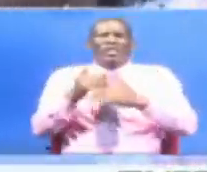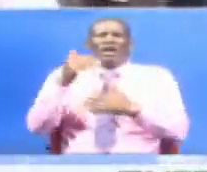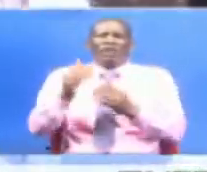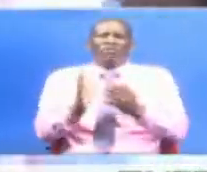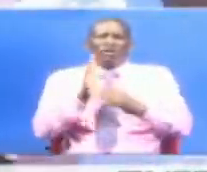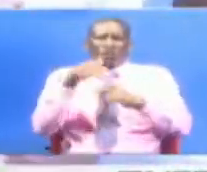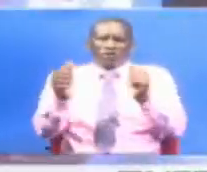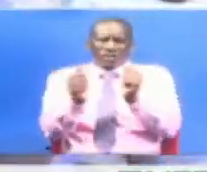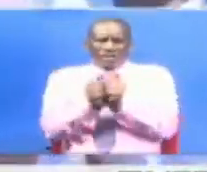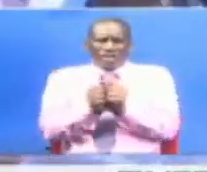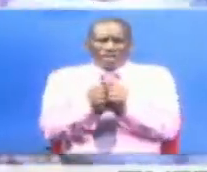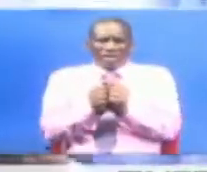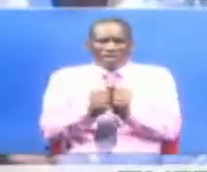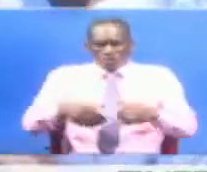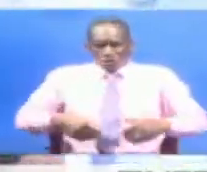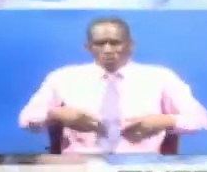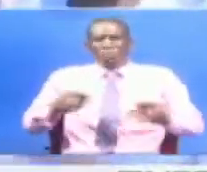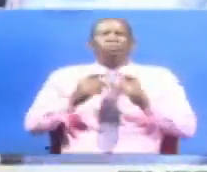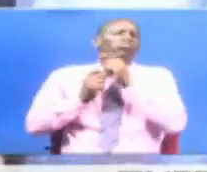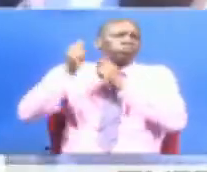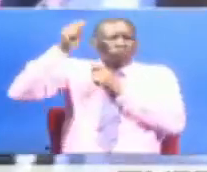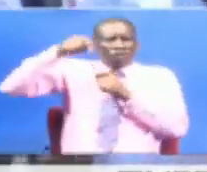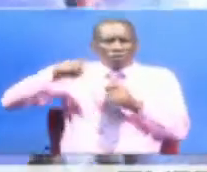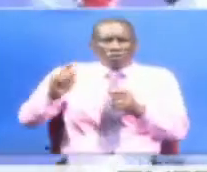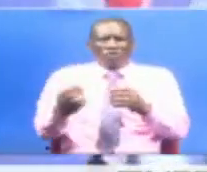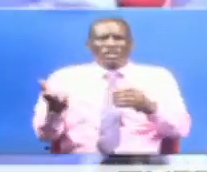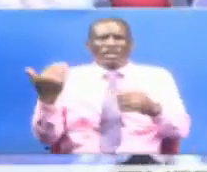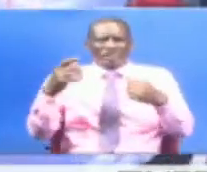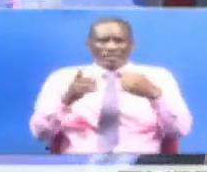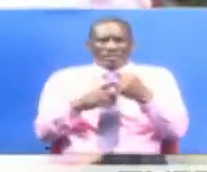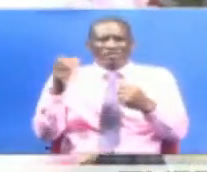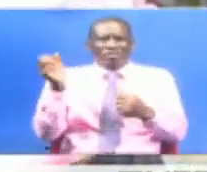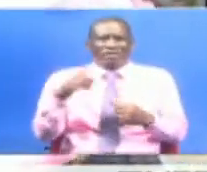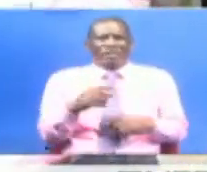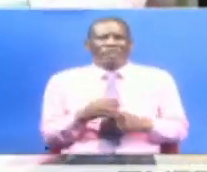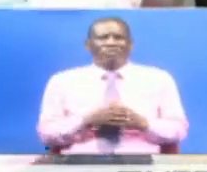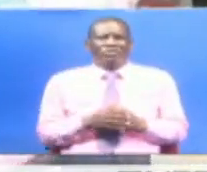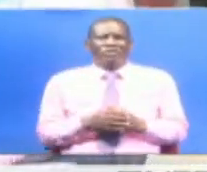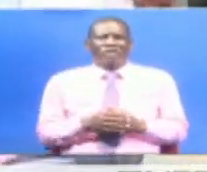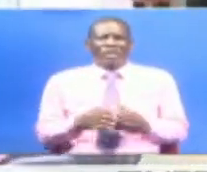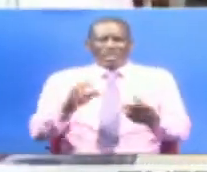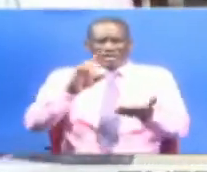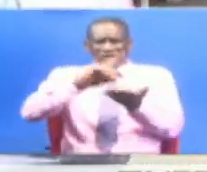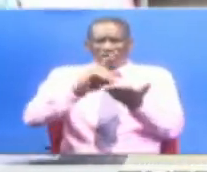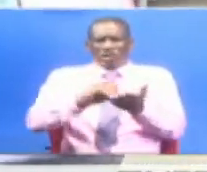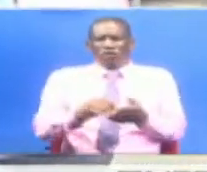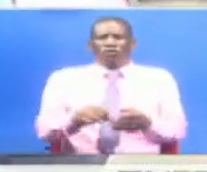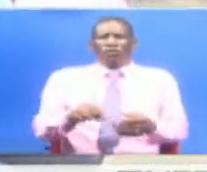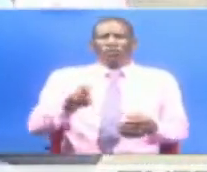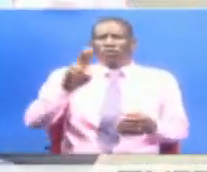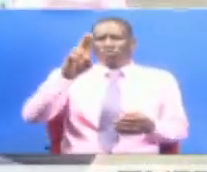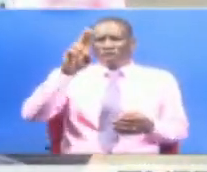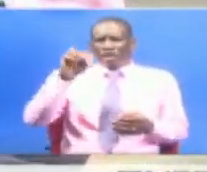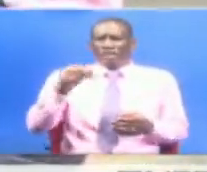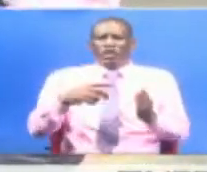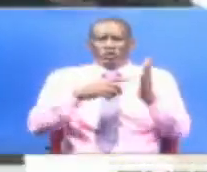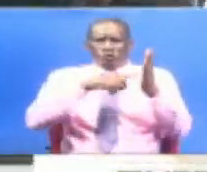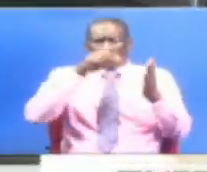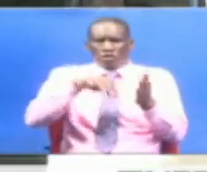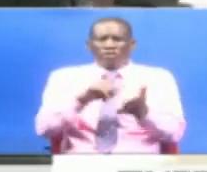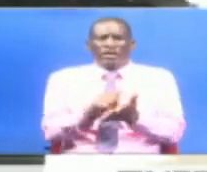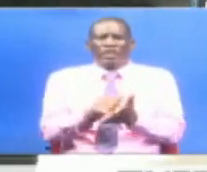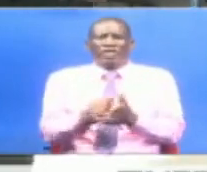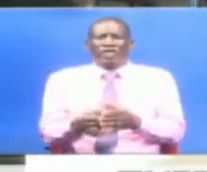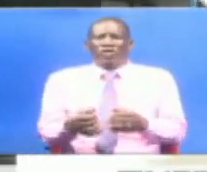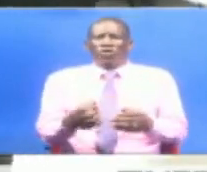10 kujitoa uhai katika kipindi cha miezi 6 iliyopita. Takwimu za Umoja wa Mataifa zinaonyesha kwamba takriban